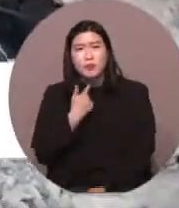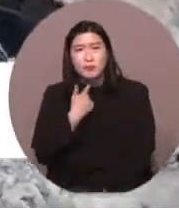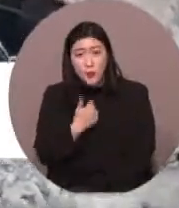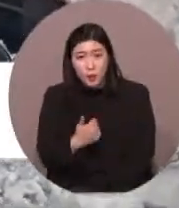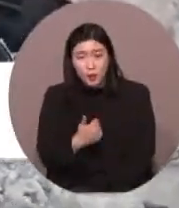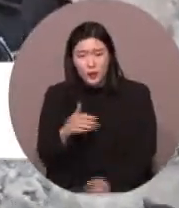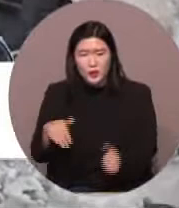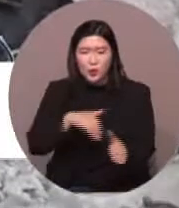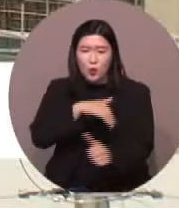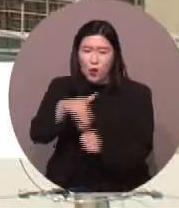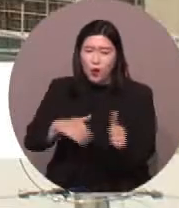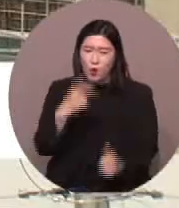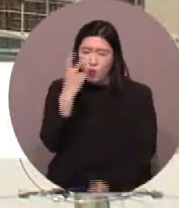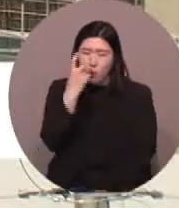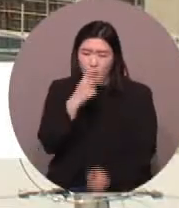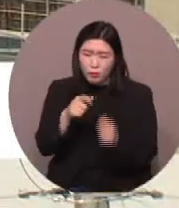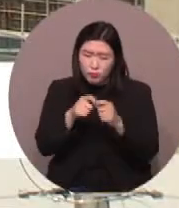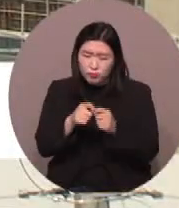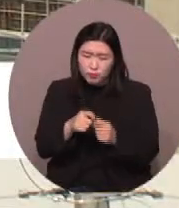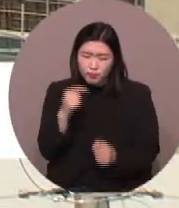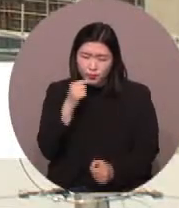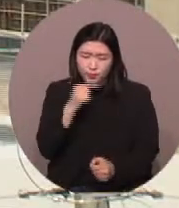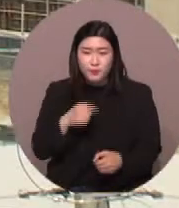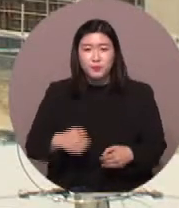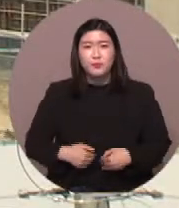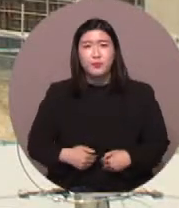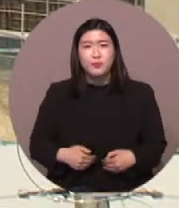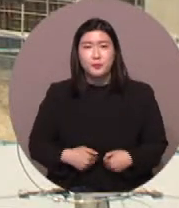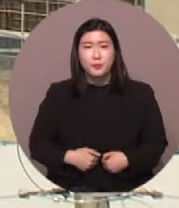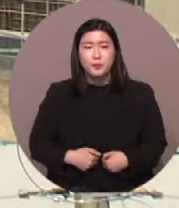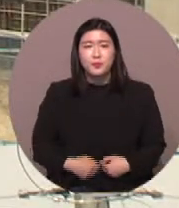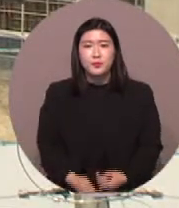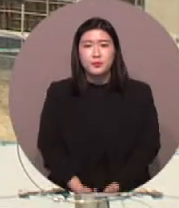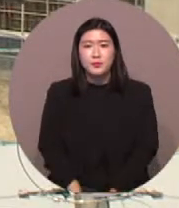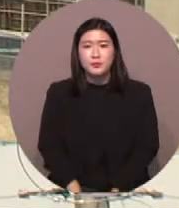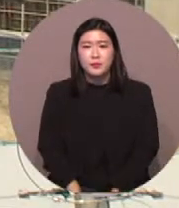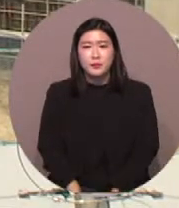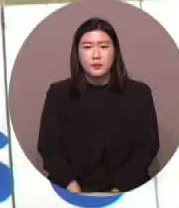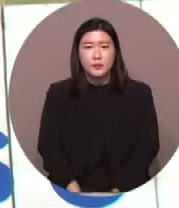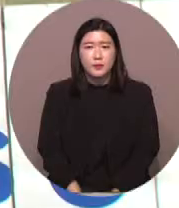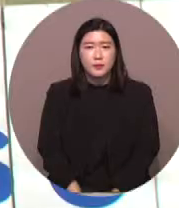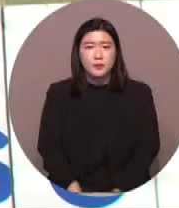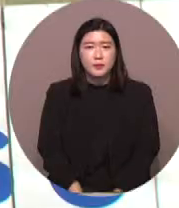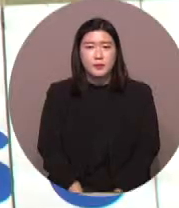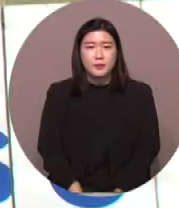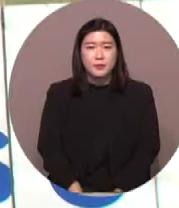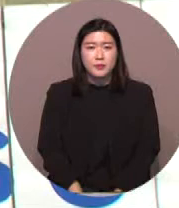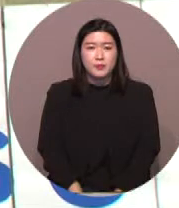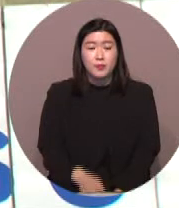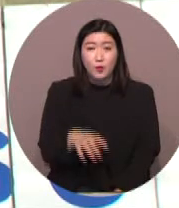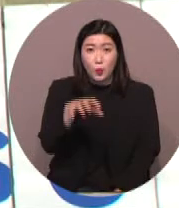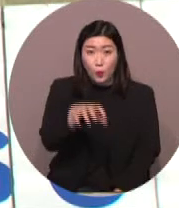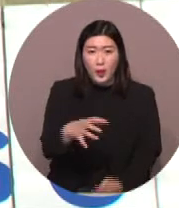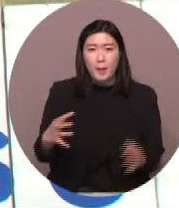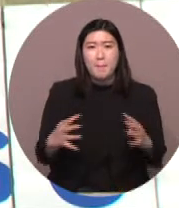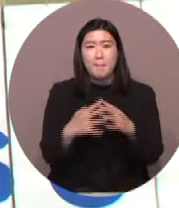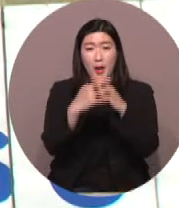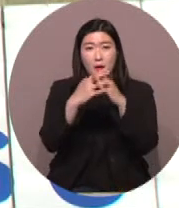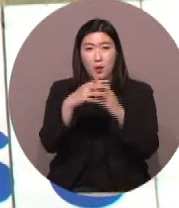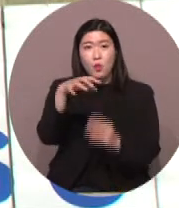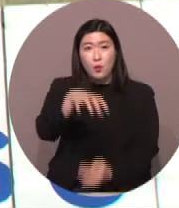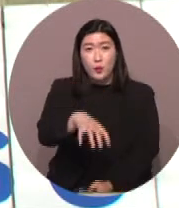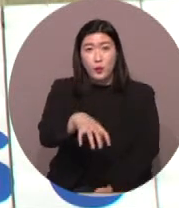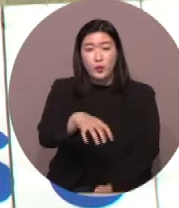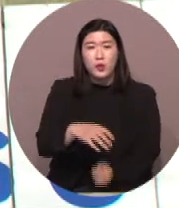있어 관리 감독이 유명무실하다는 지적도 나오고 있습니다. 이곳은 주상복합 공사